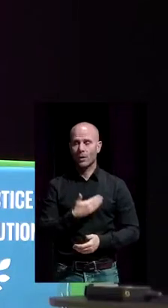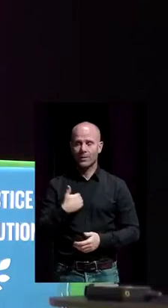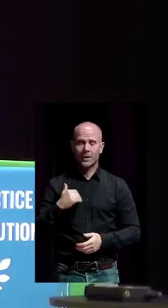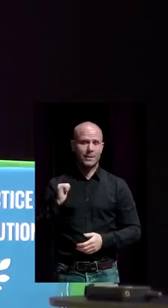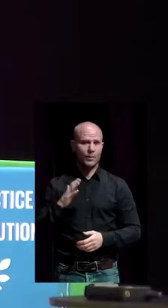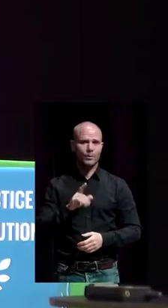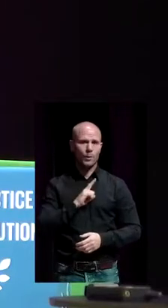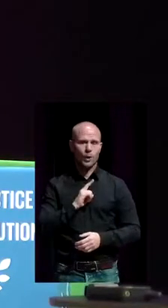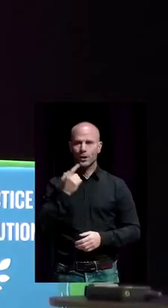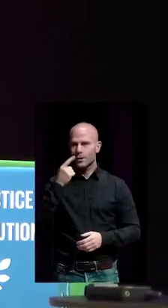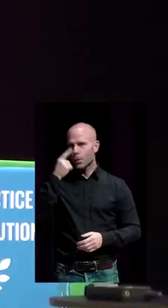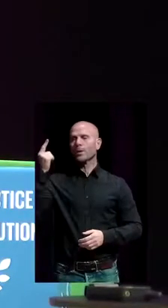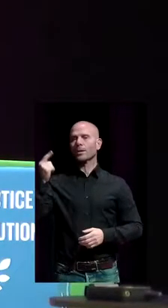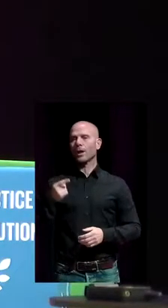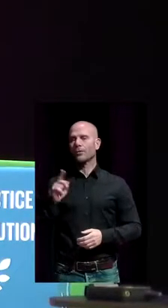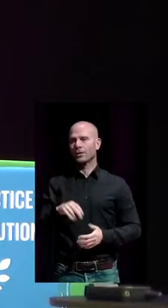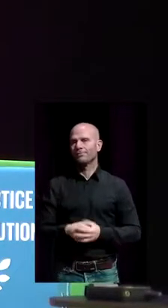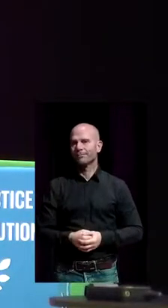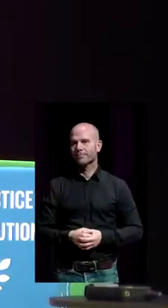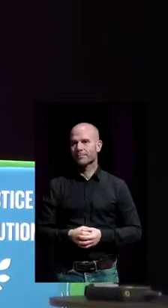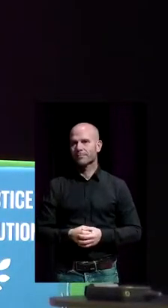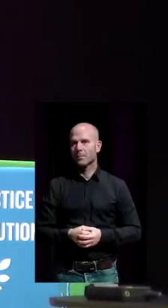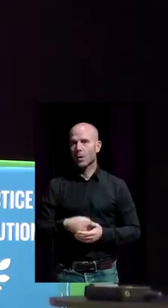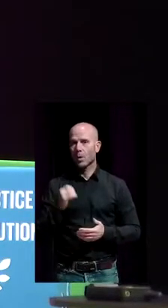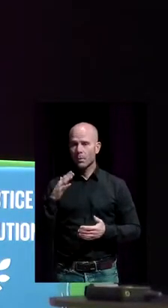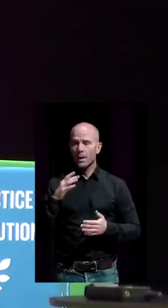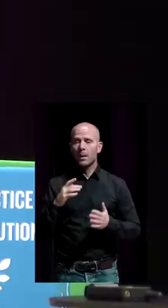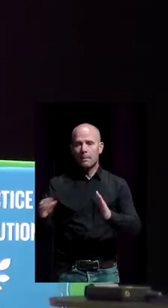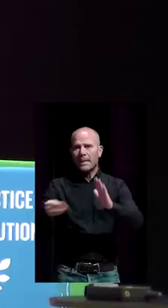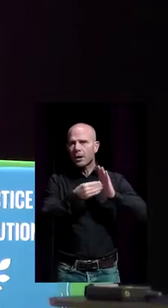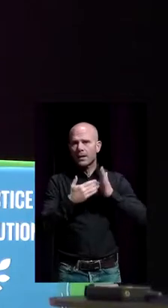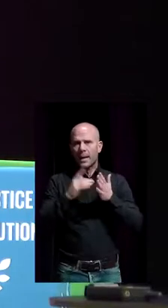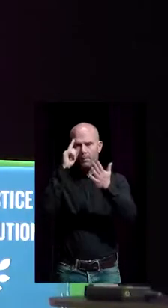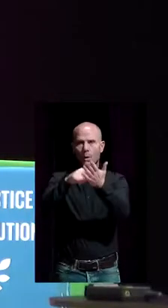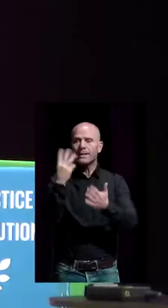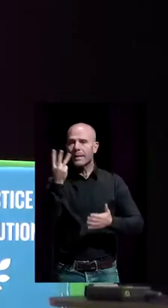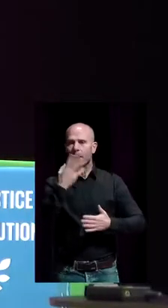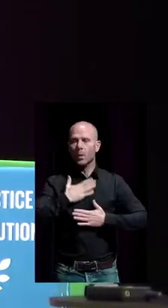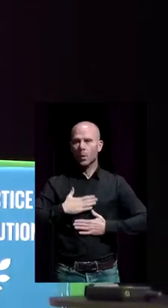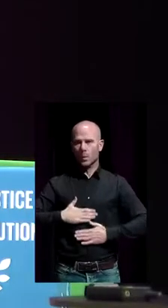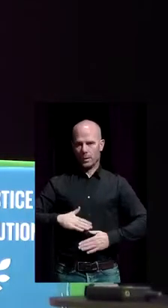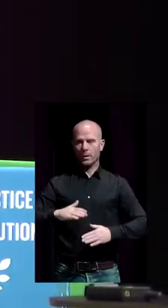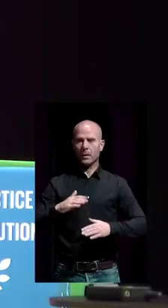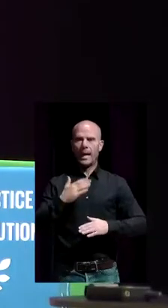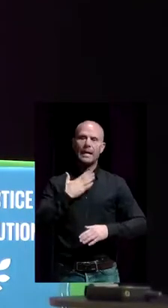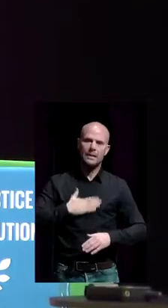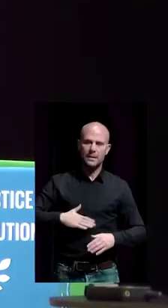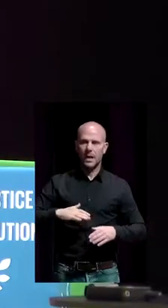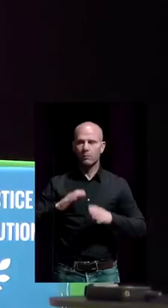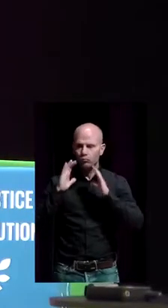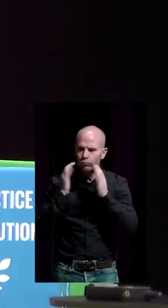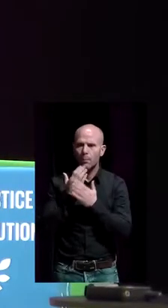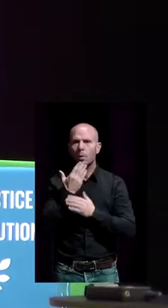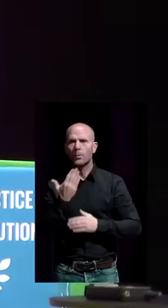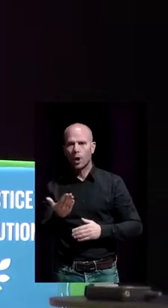mycket stolta över. När det gäller bidrag till mål 3, god hälsa och välbefinnande, så är